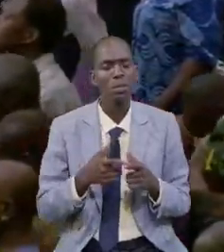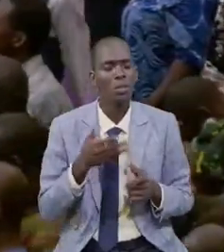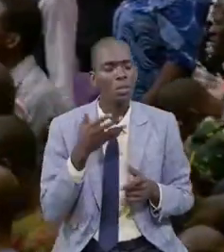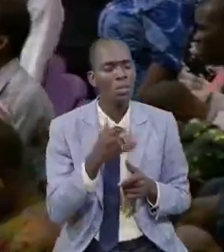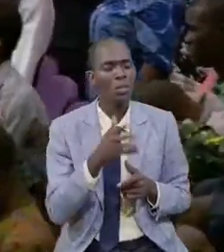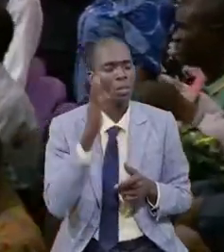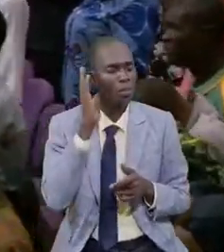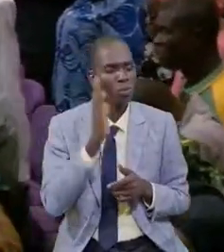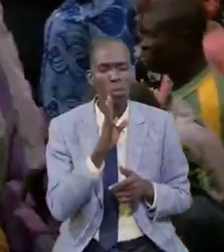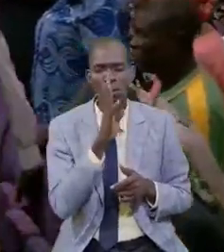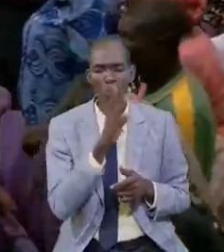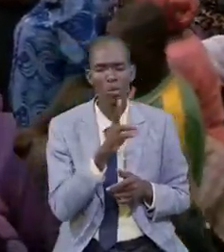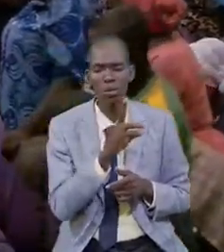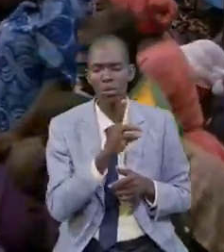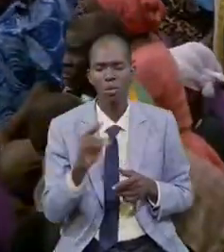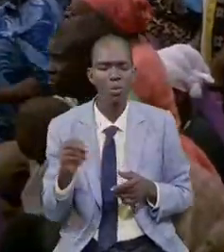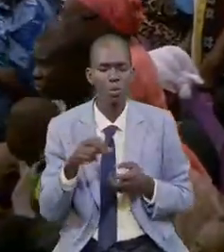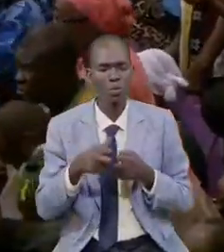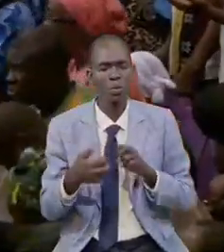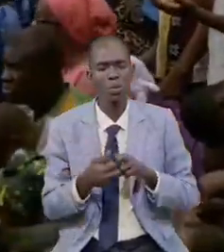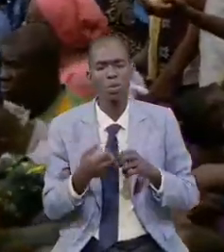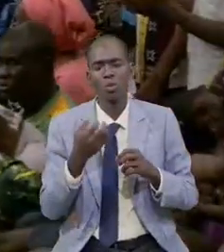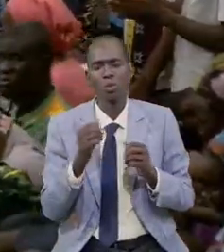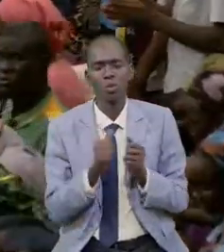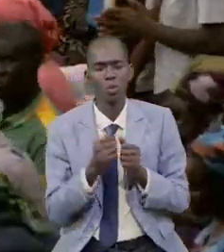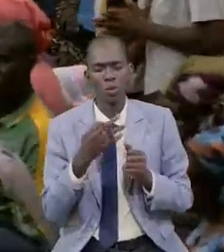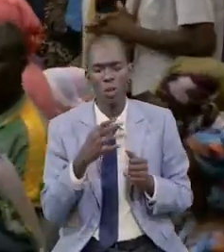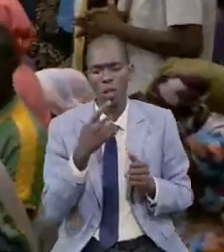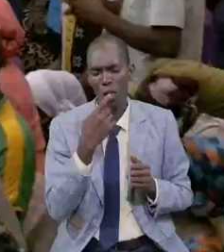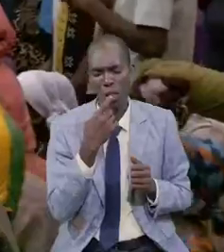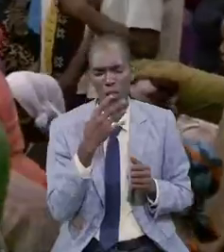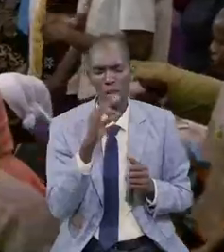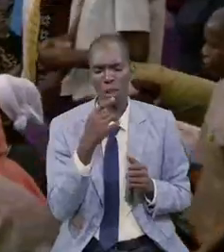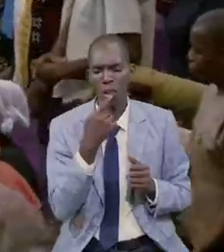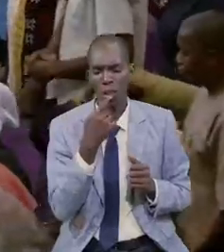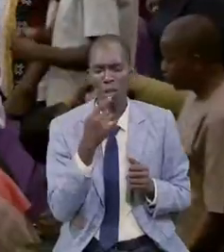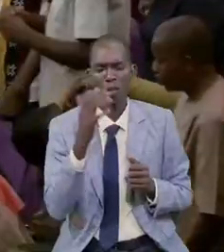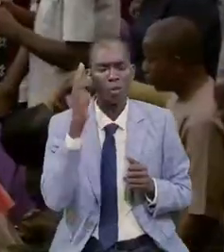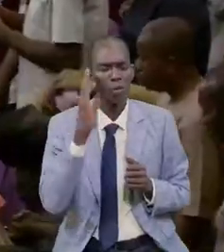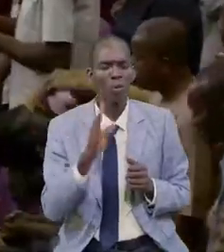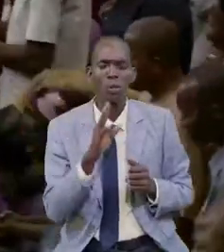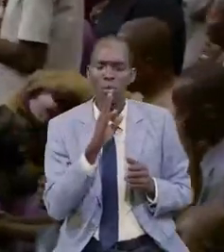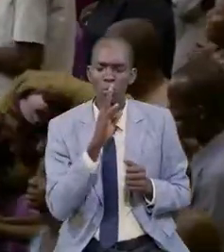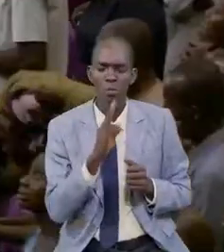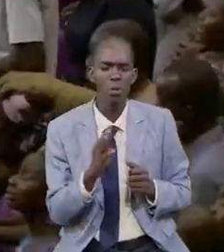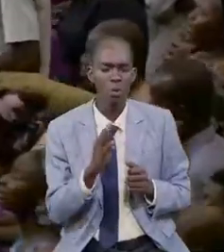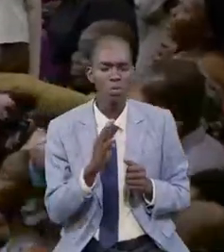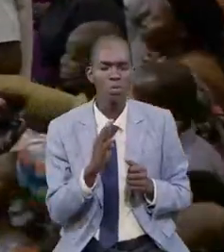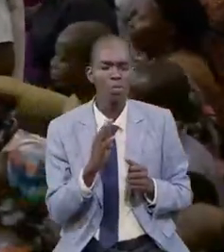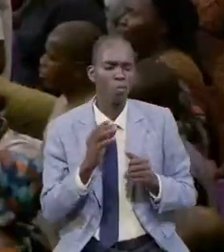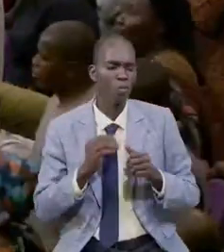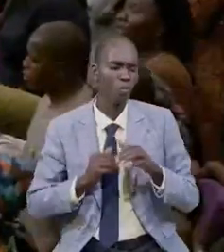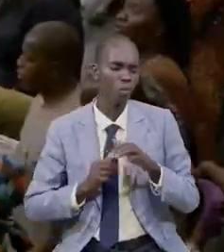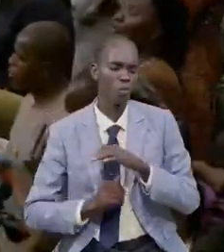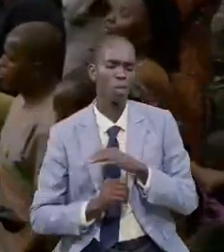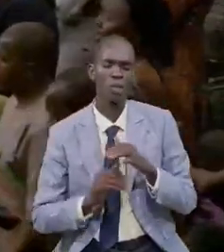Il n'y aura plus de problème avec votre langue. Votre langue sera sous